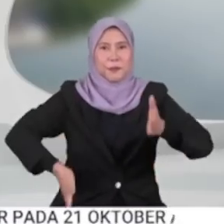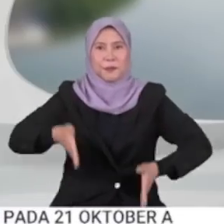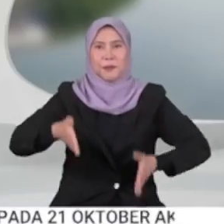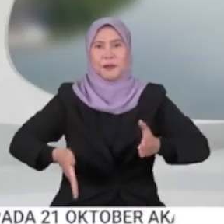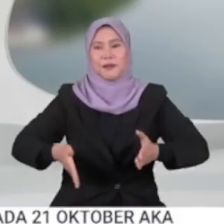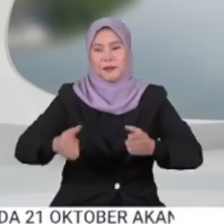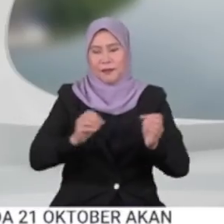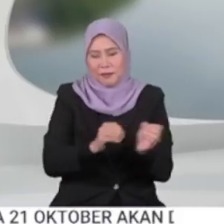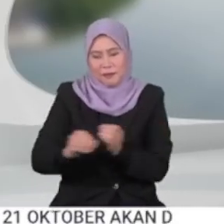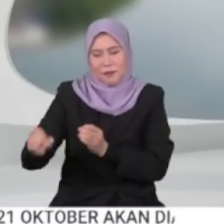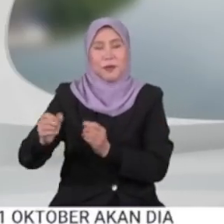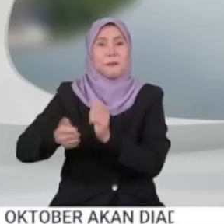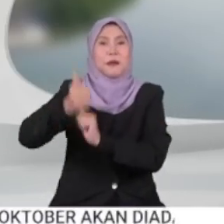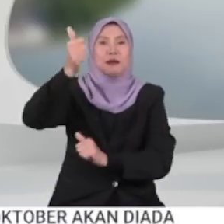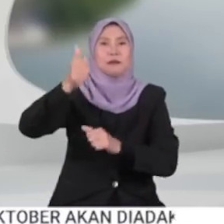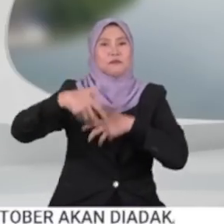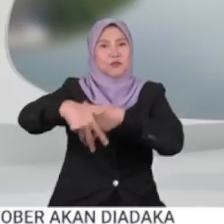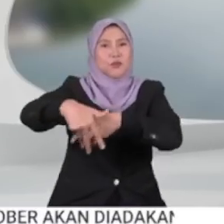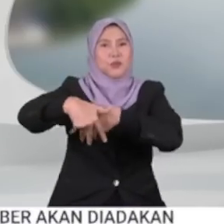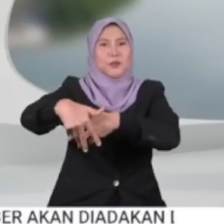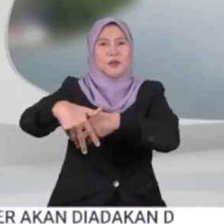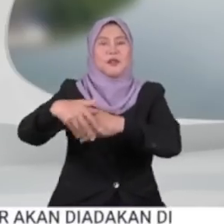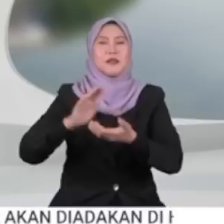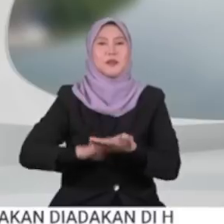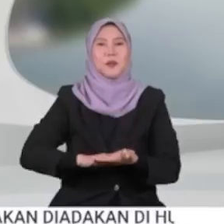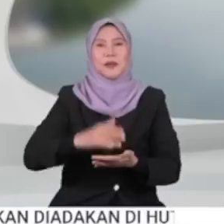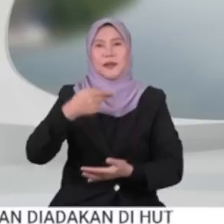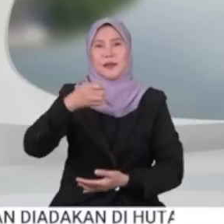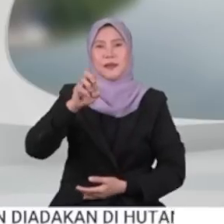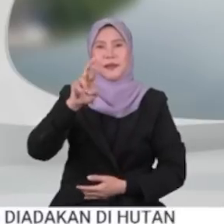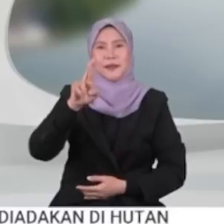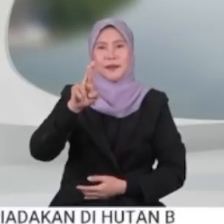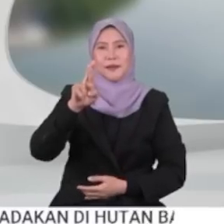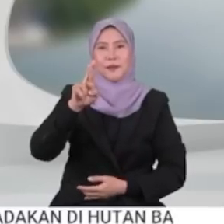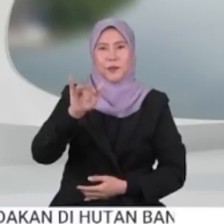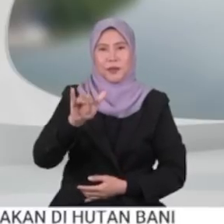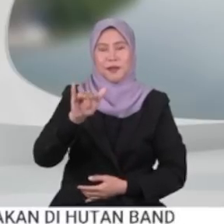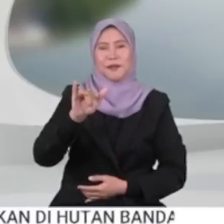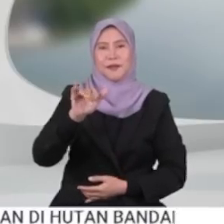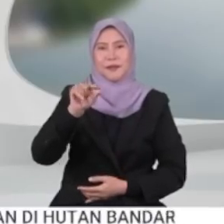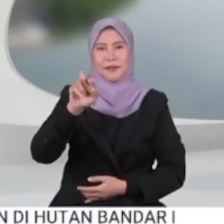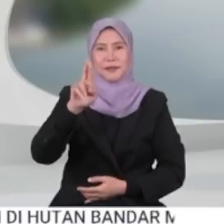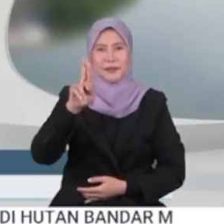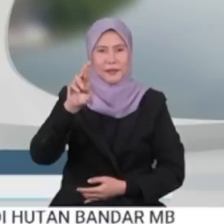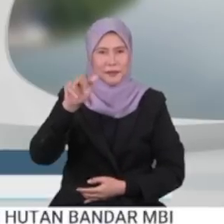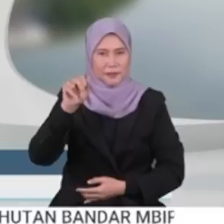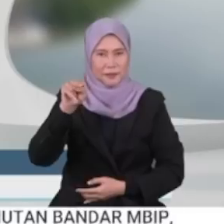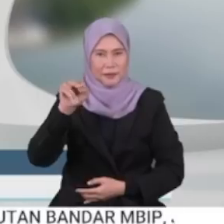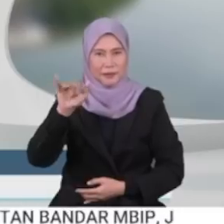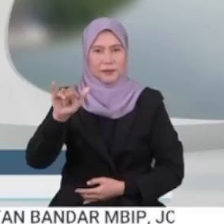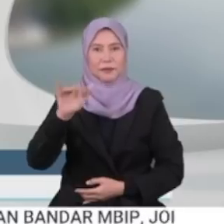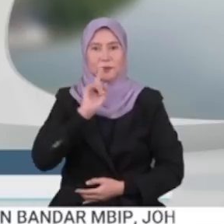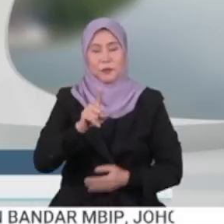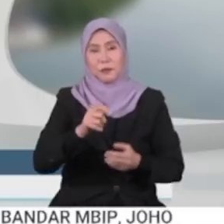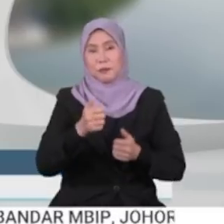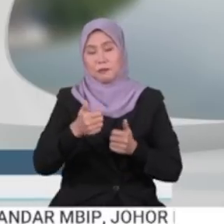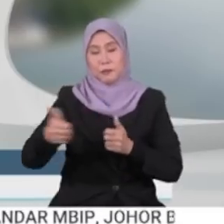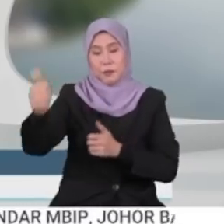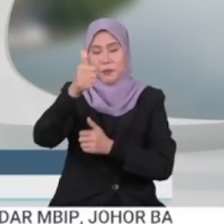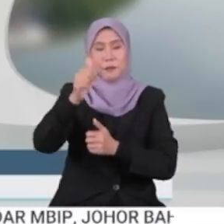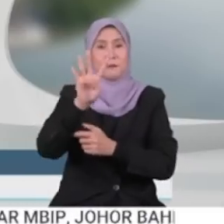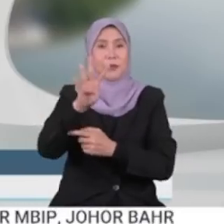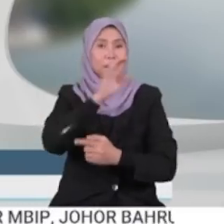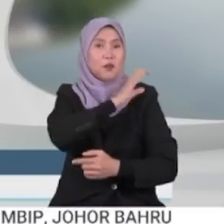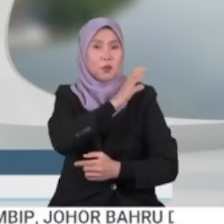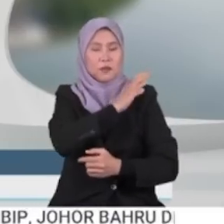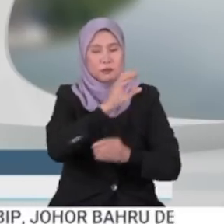yang dianjurkan dimenangi kontingen Sekolah Henry Gurney SHG Keningau. Kejayaan kontingen hasil bimbingan 4 orang